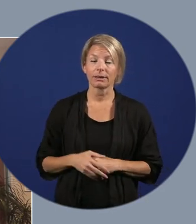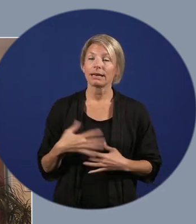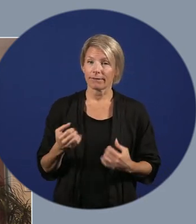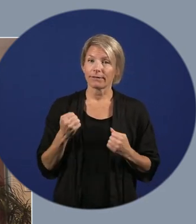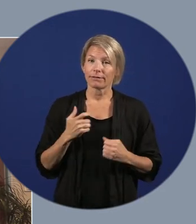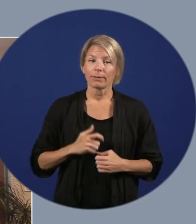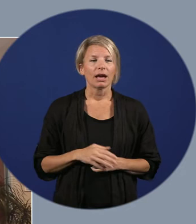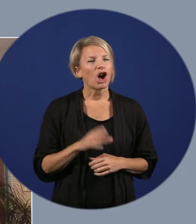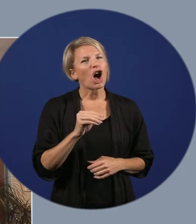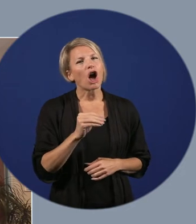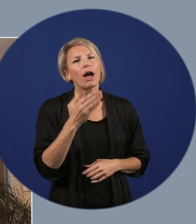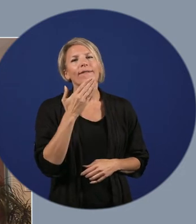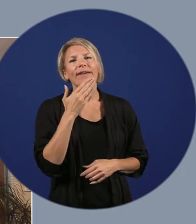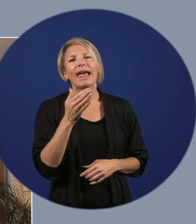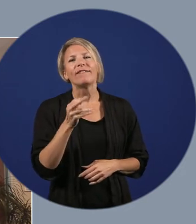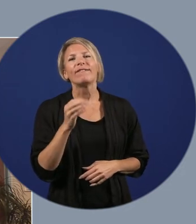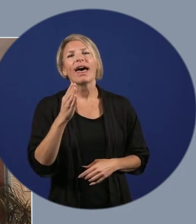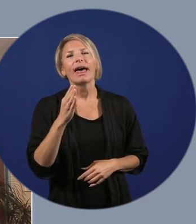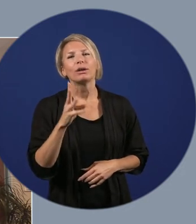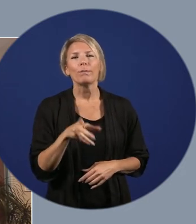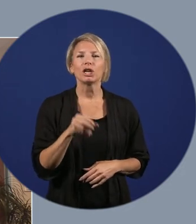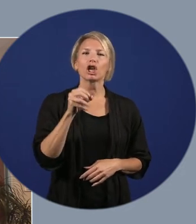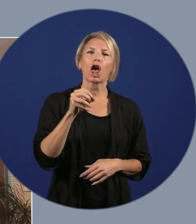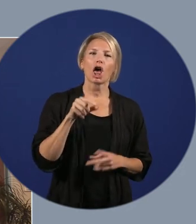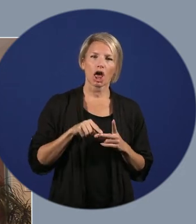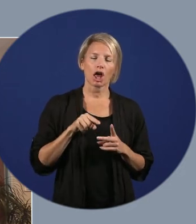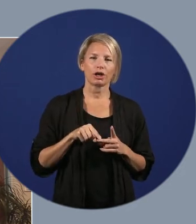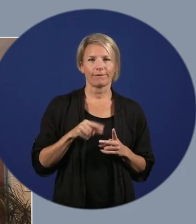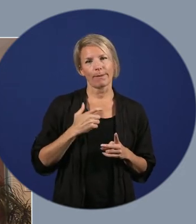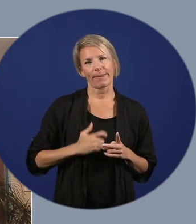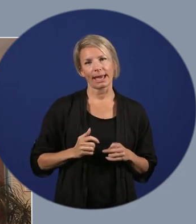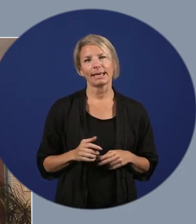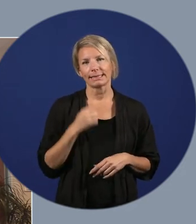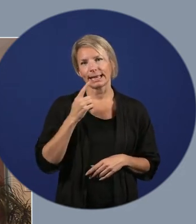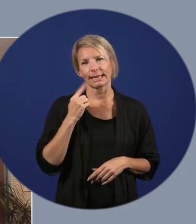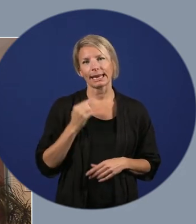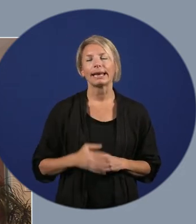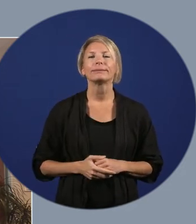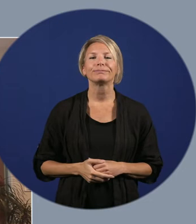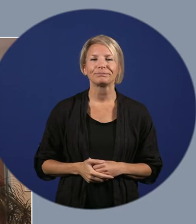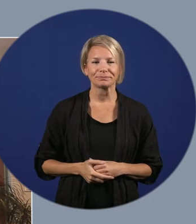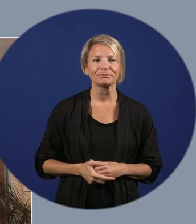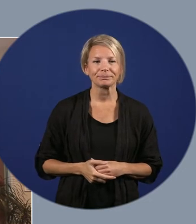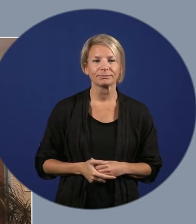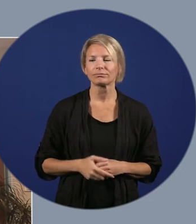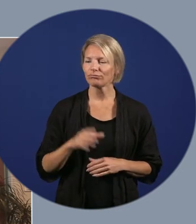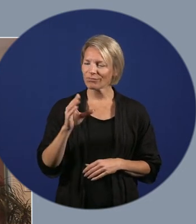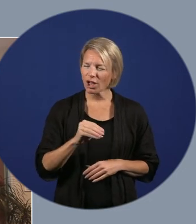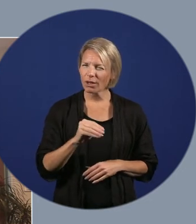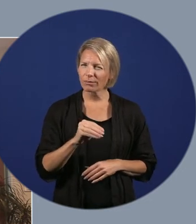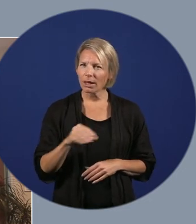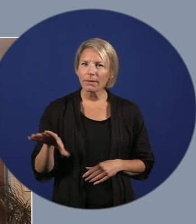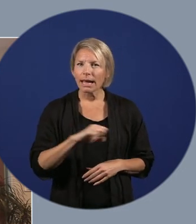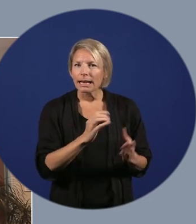Ja, liksom välfärden och miljön. Ja, samma här. Ja. Och att hela skolan